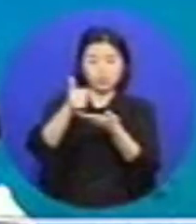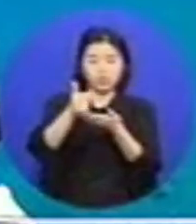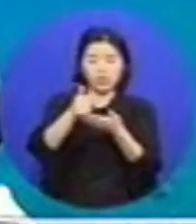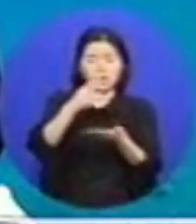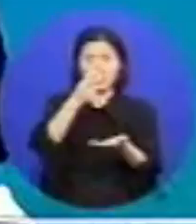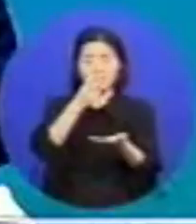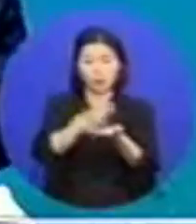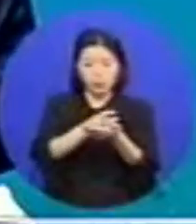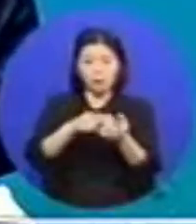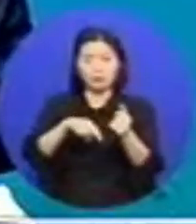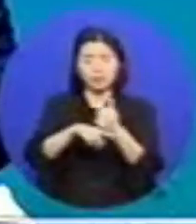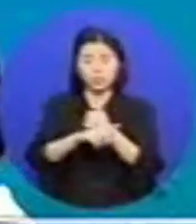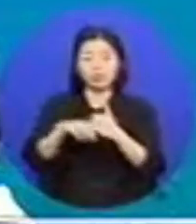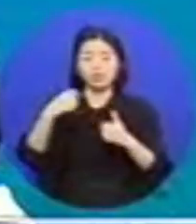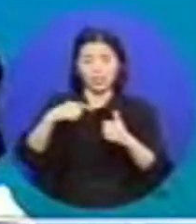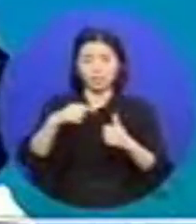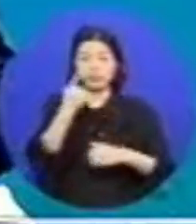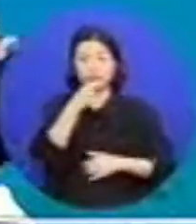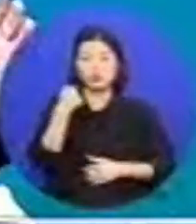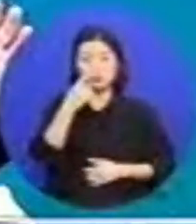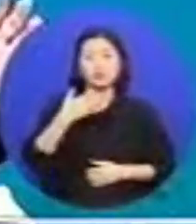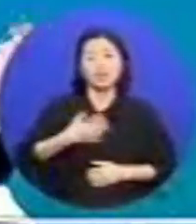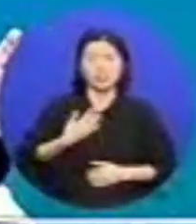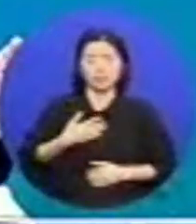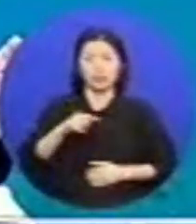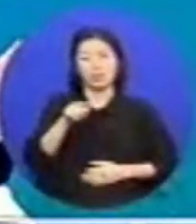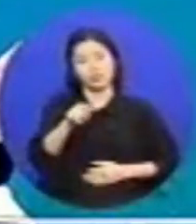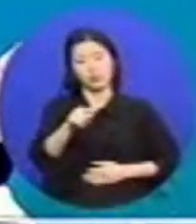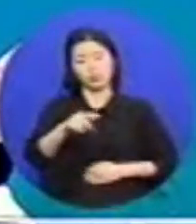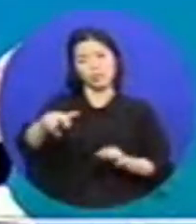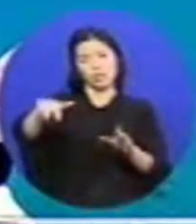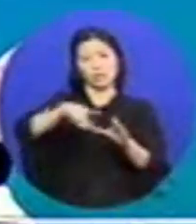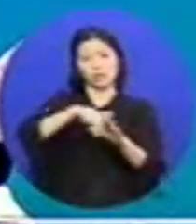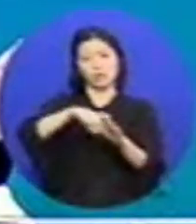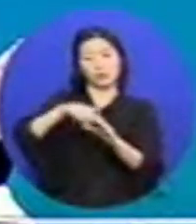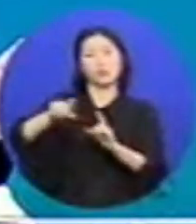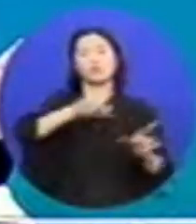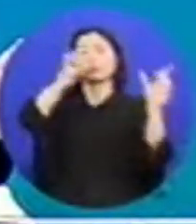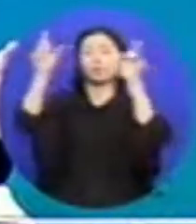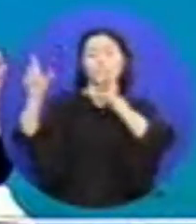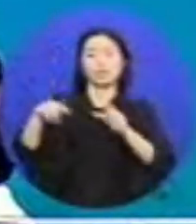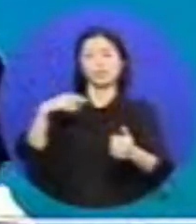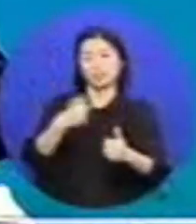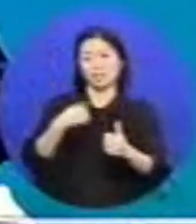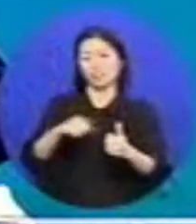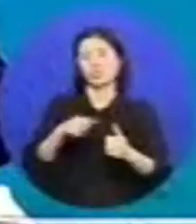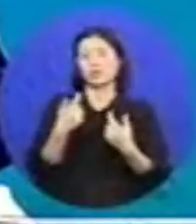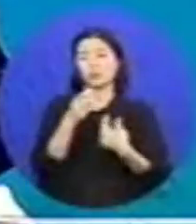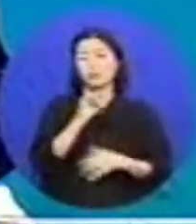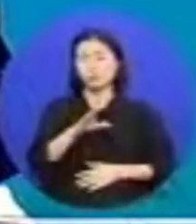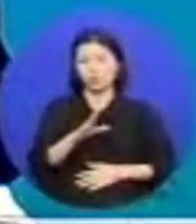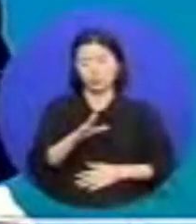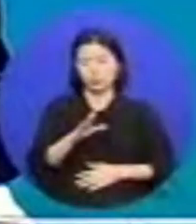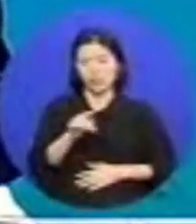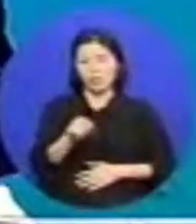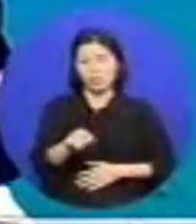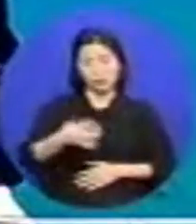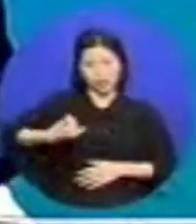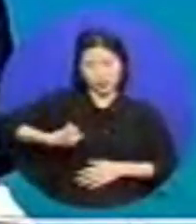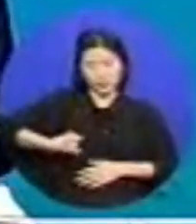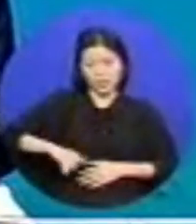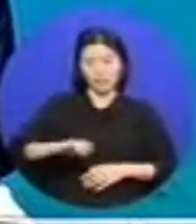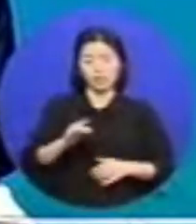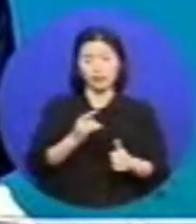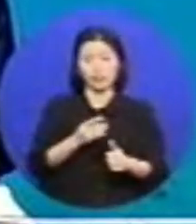알았어요. 근데 그것은 종교 생활을 가르치는 것이었어요. 그건 자녀들에게 전혀